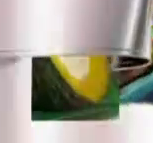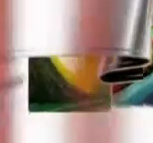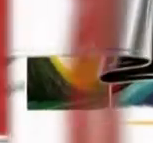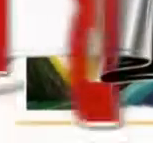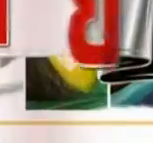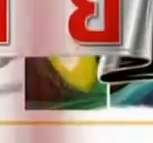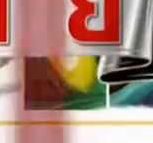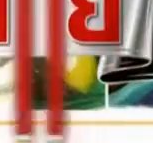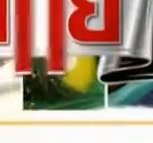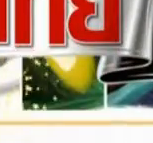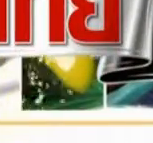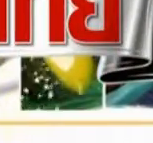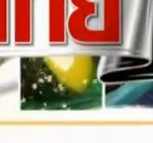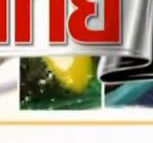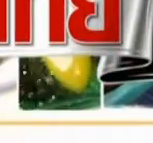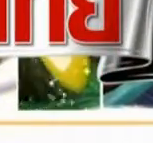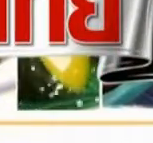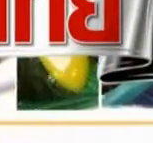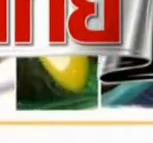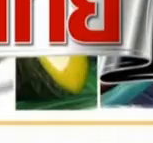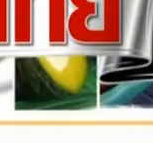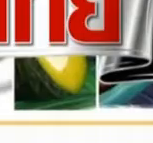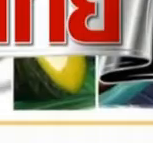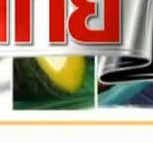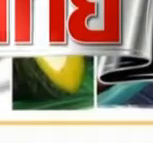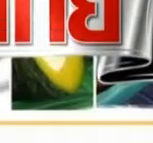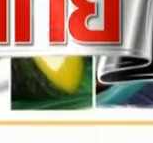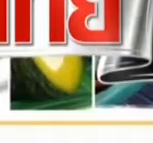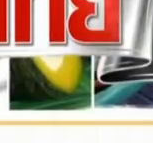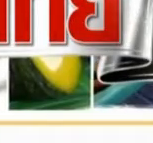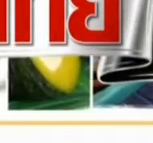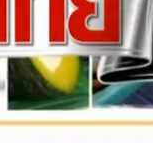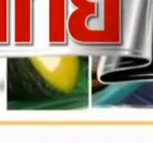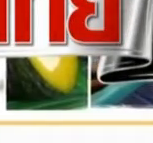ปเคล็ดลับตำรับไทย